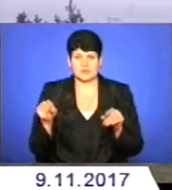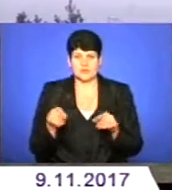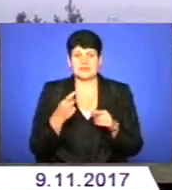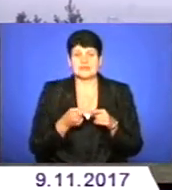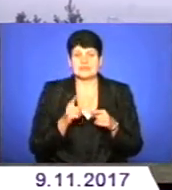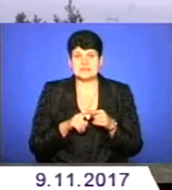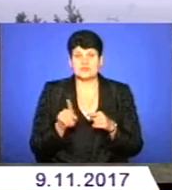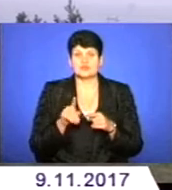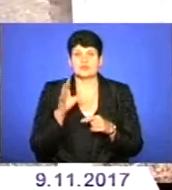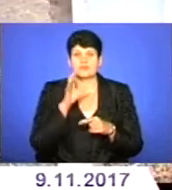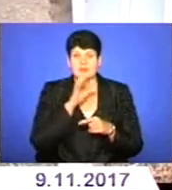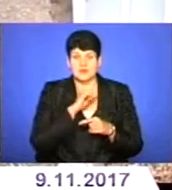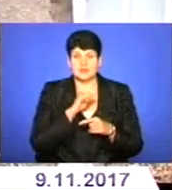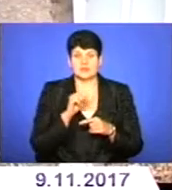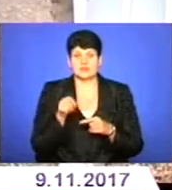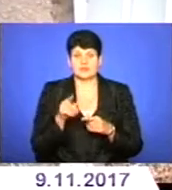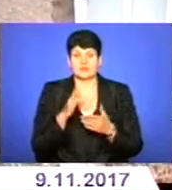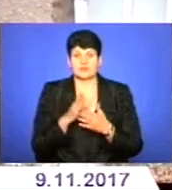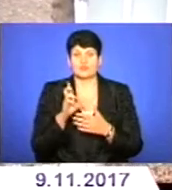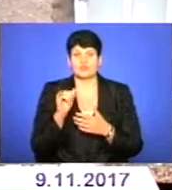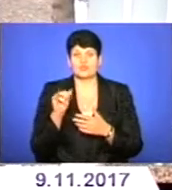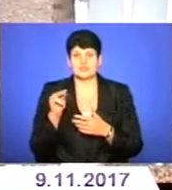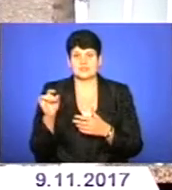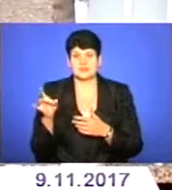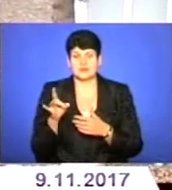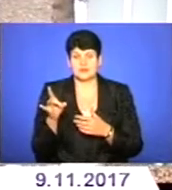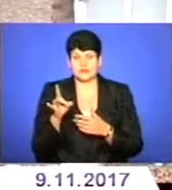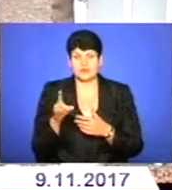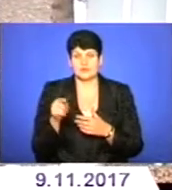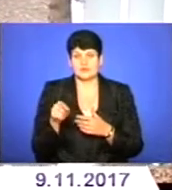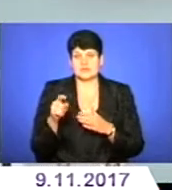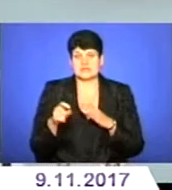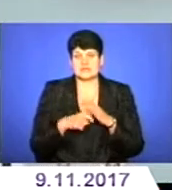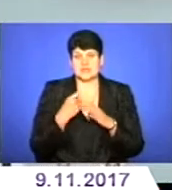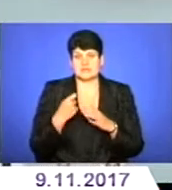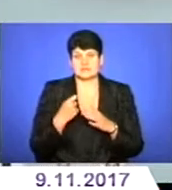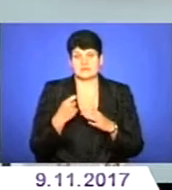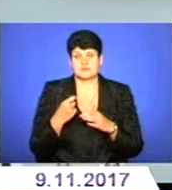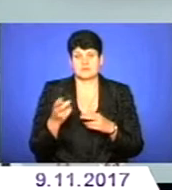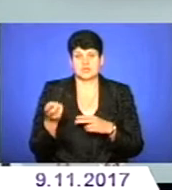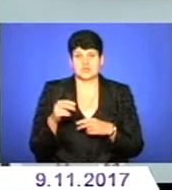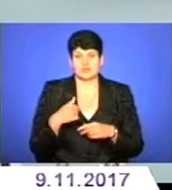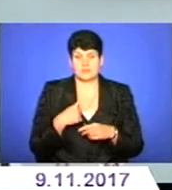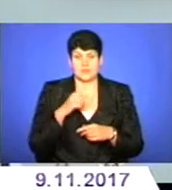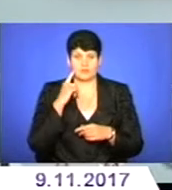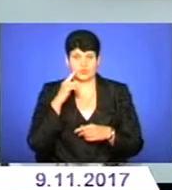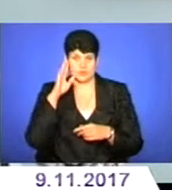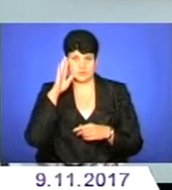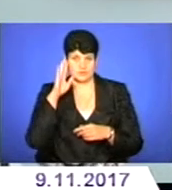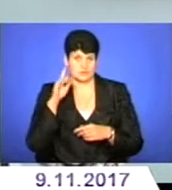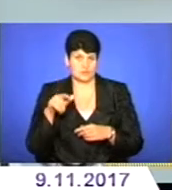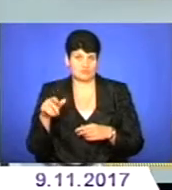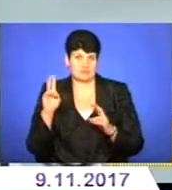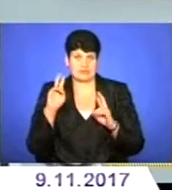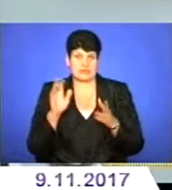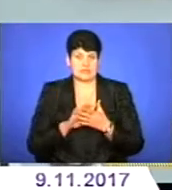знаходиться у Бучицькому районі, сільський голова Нових Петликівців дізнався від львівських правоохоронців. Прибули до мене молоді люди, незнайомі